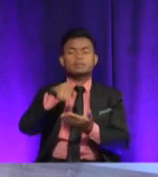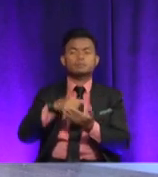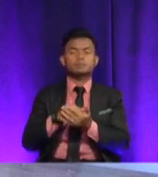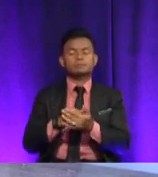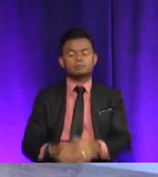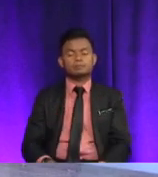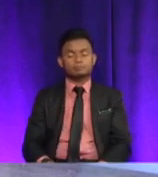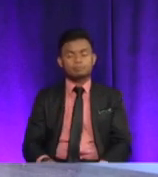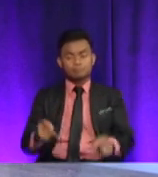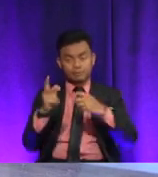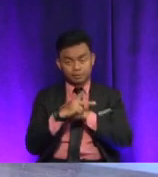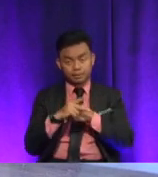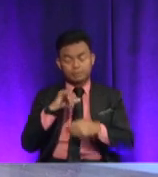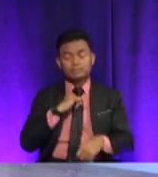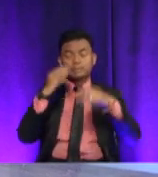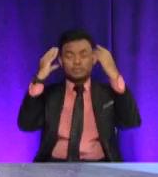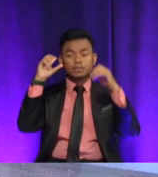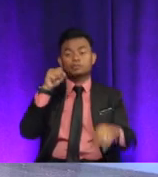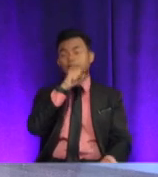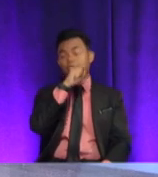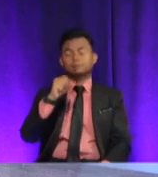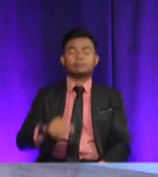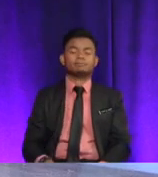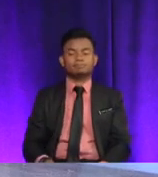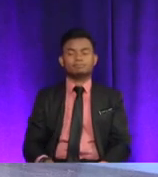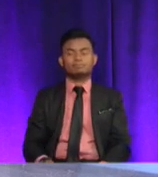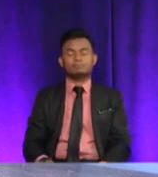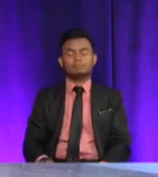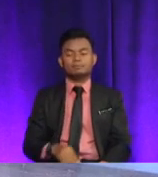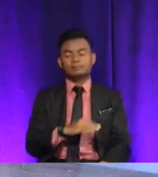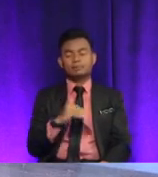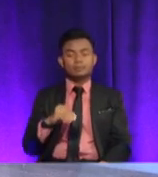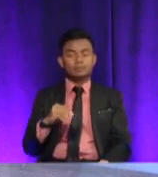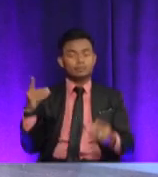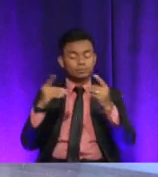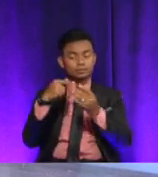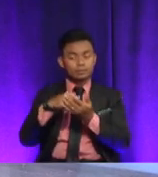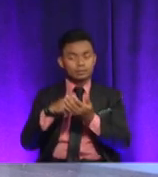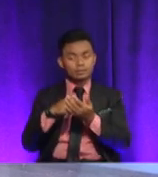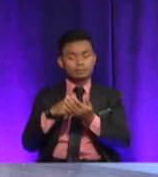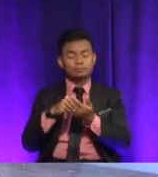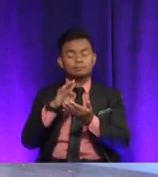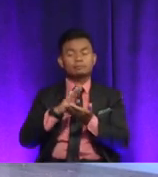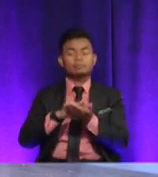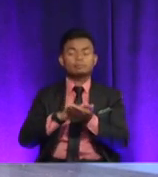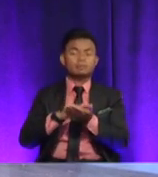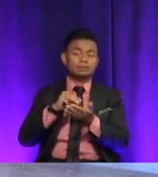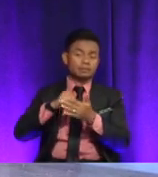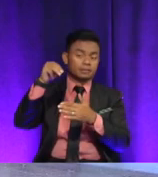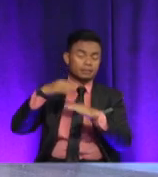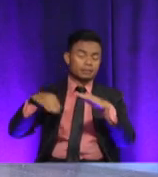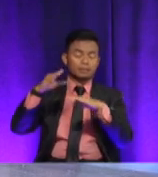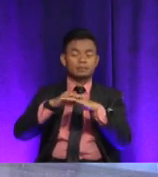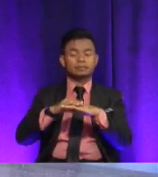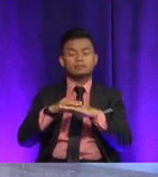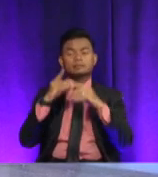kepada kita yaitu Saiful Amri saya Samira Nazir adzki jumpa lagi hanya di slot Menengah Atas Didit Civic cpm